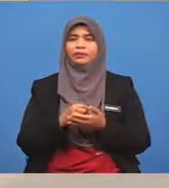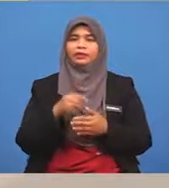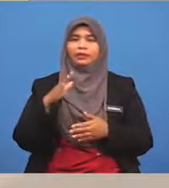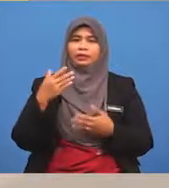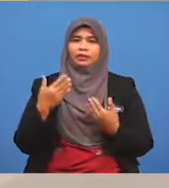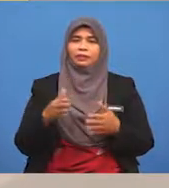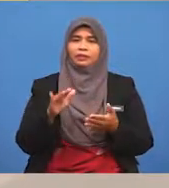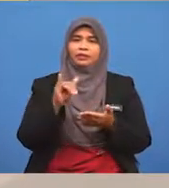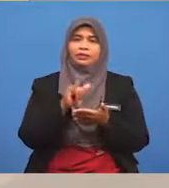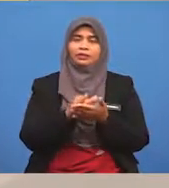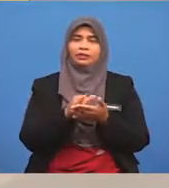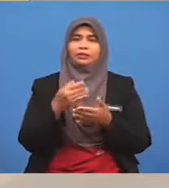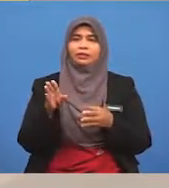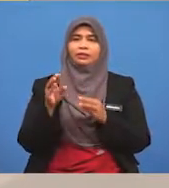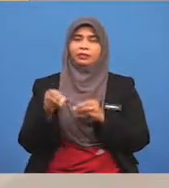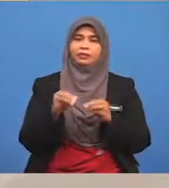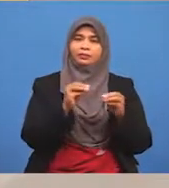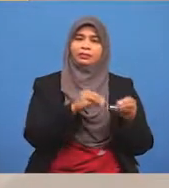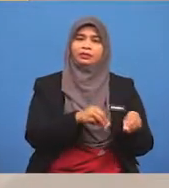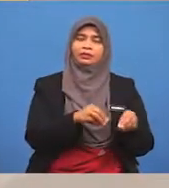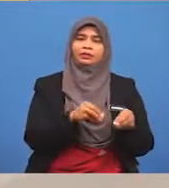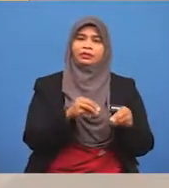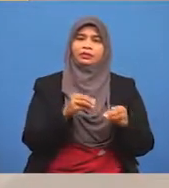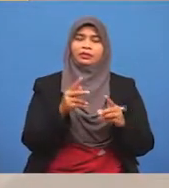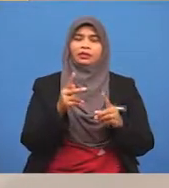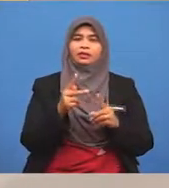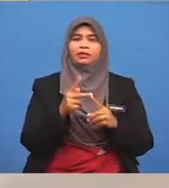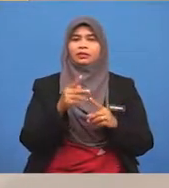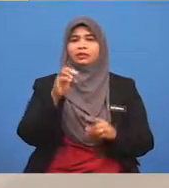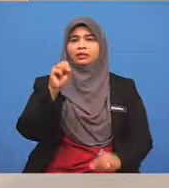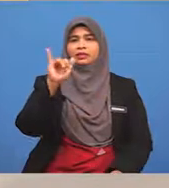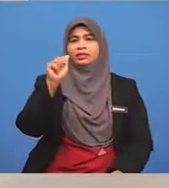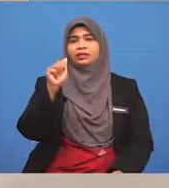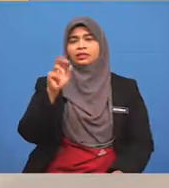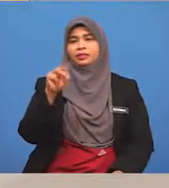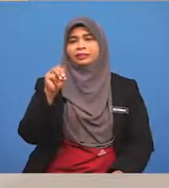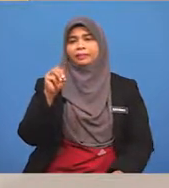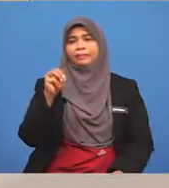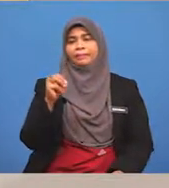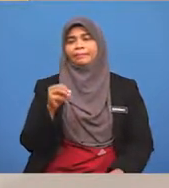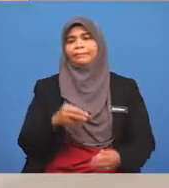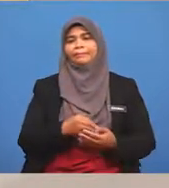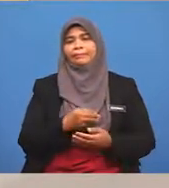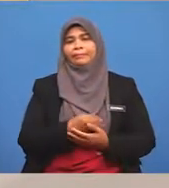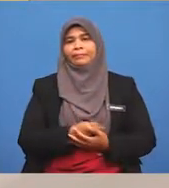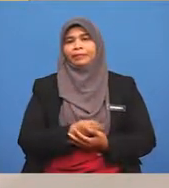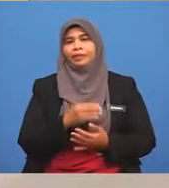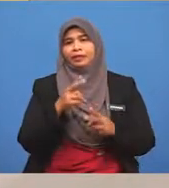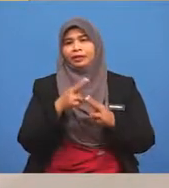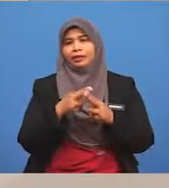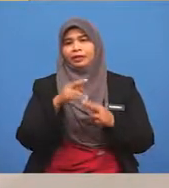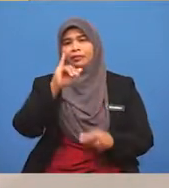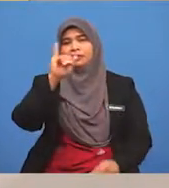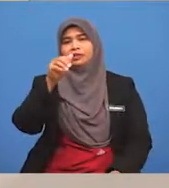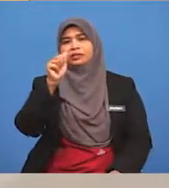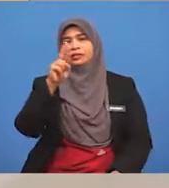Kemudian, beliau berhijrah beberapa kali ke Syam, Mesir, Jazirah,